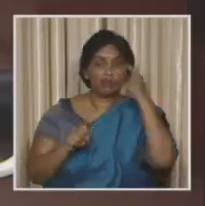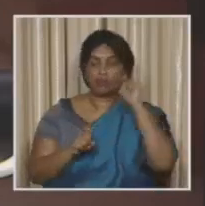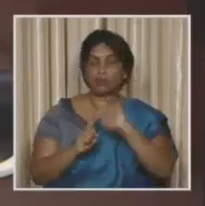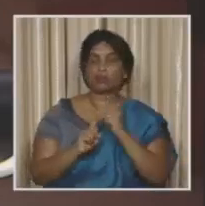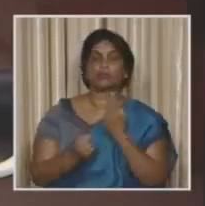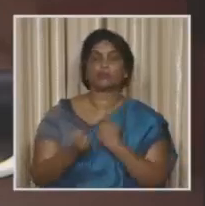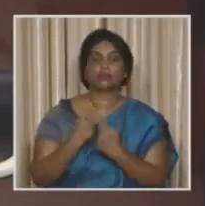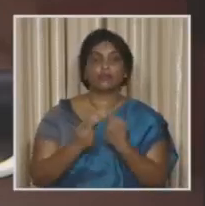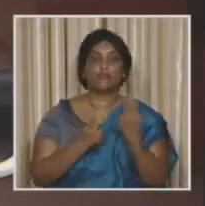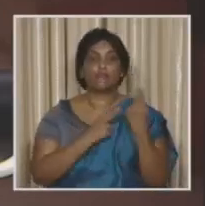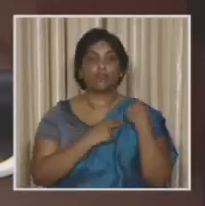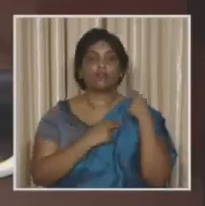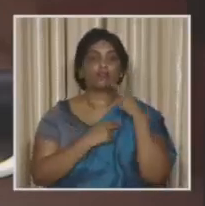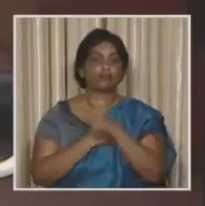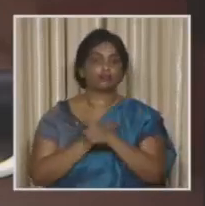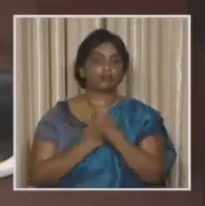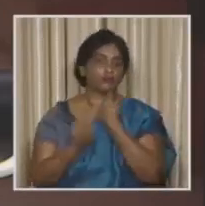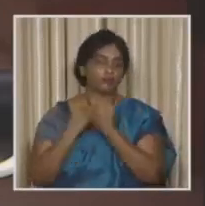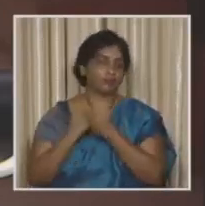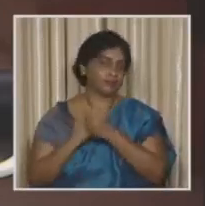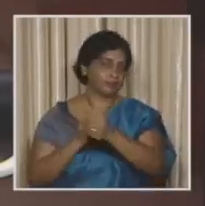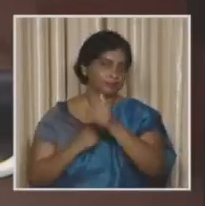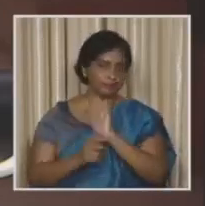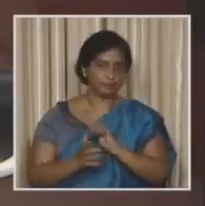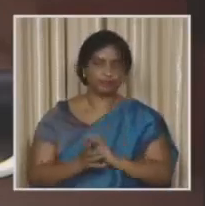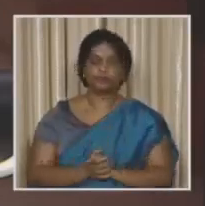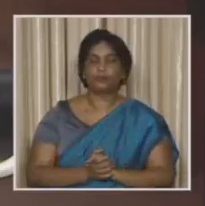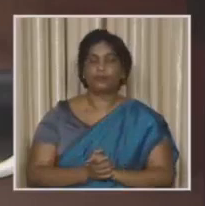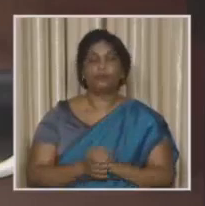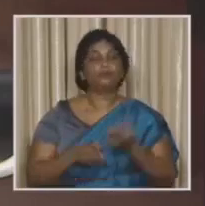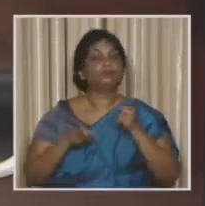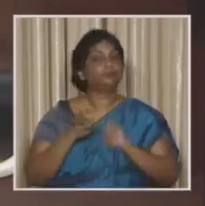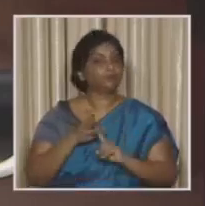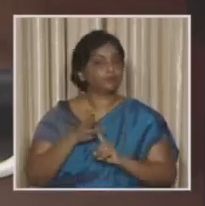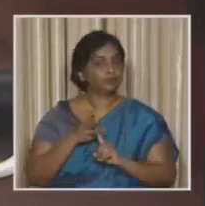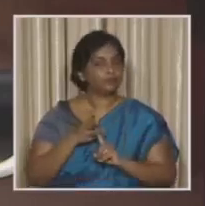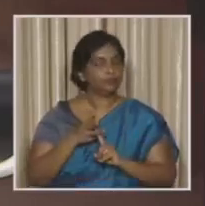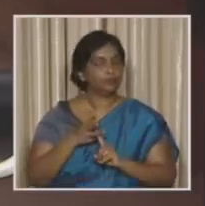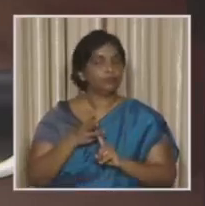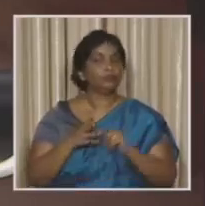පරීක්ෂණේ වග උත්තරකරුවෙක් හැටියට පරීක්ෂණය කරමින් තිබෙනවා. ඊළඟ